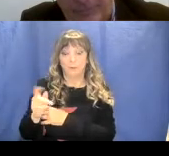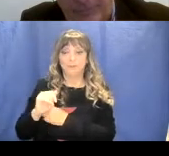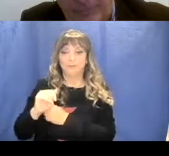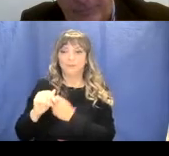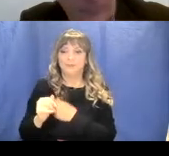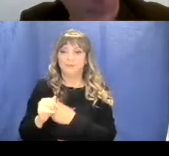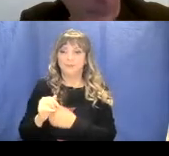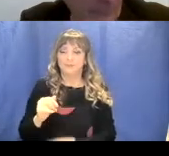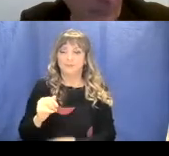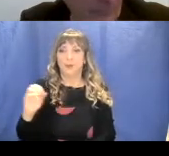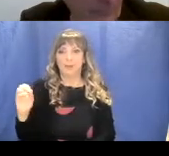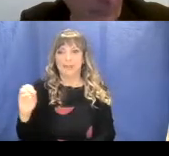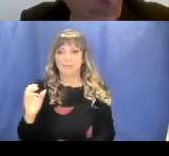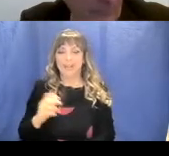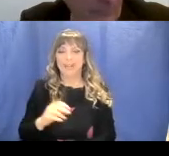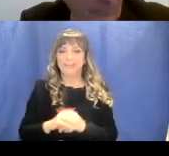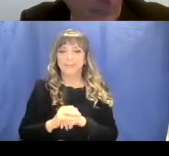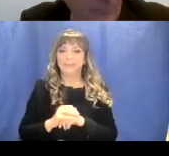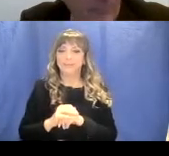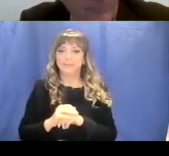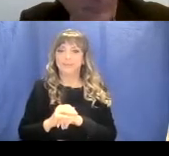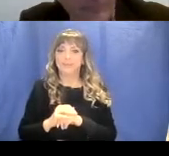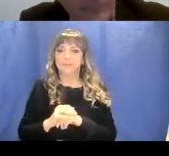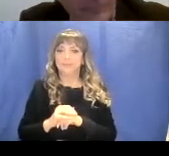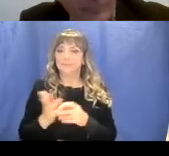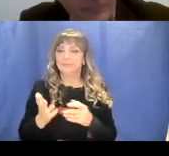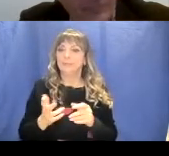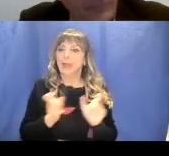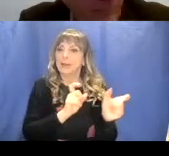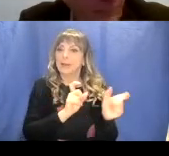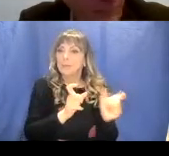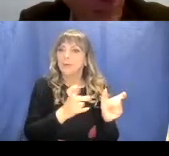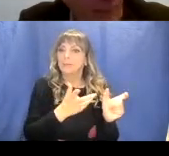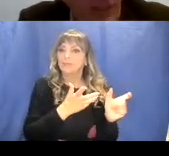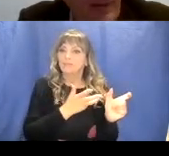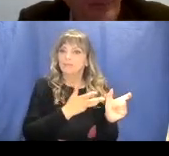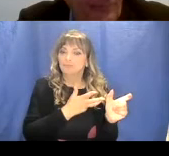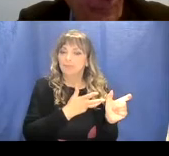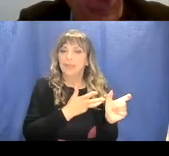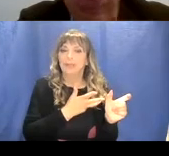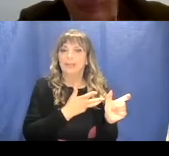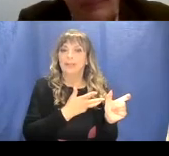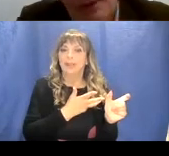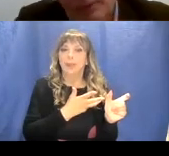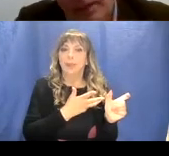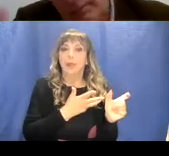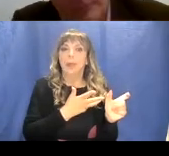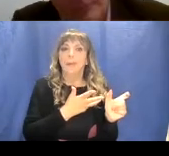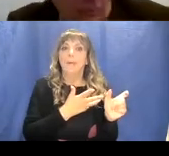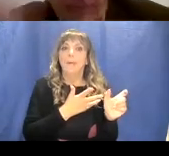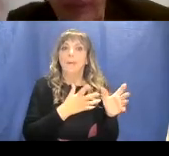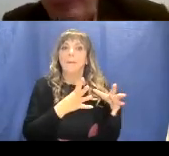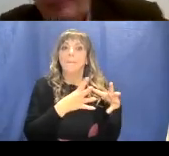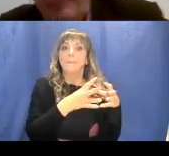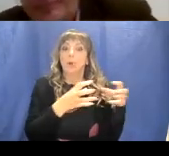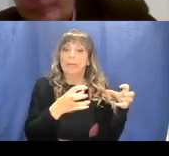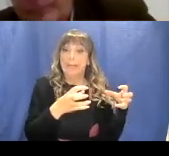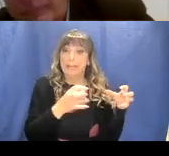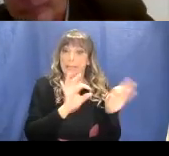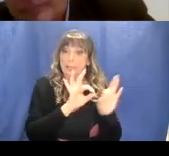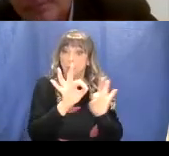giorgio tam piani è il rapporto che c'è tra i poliedri geometrici e